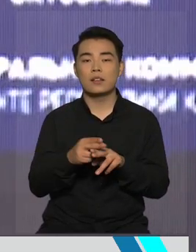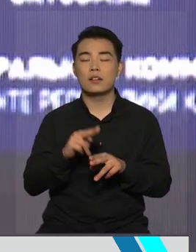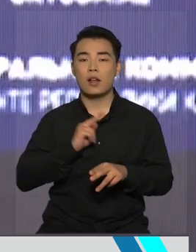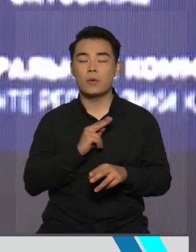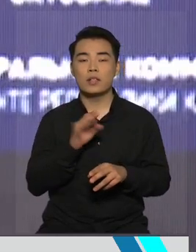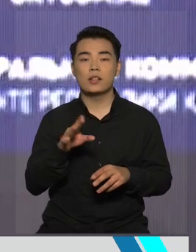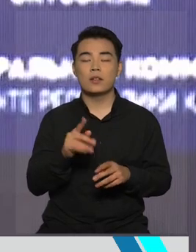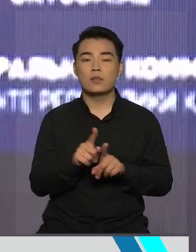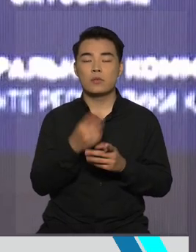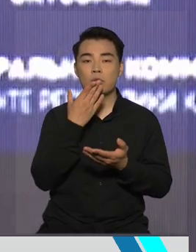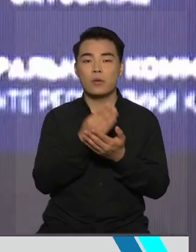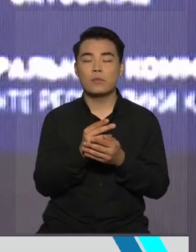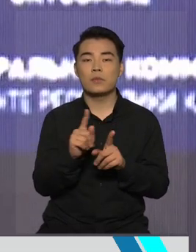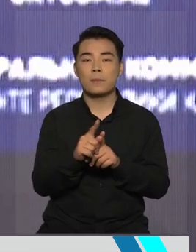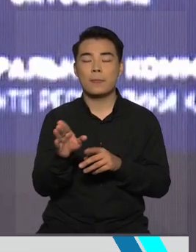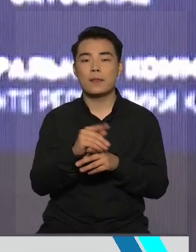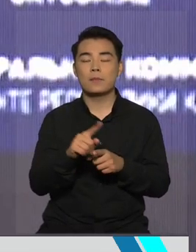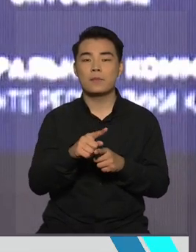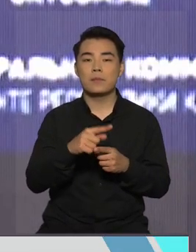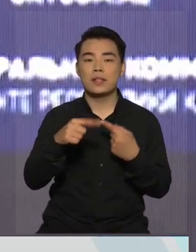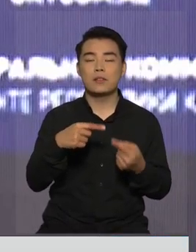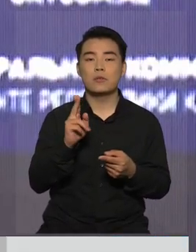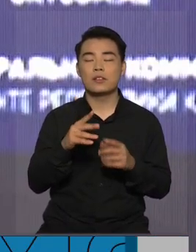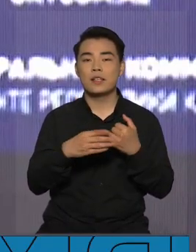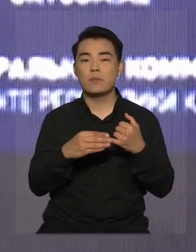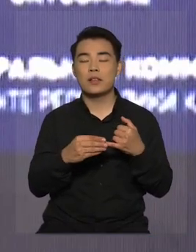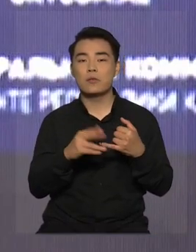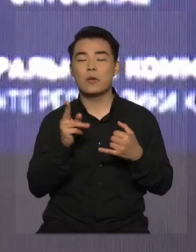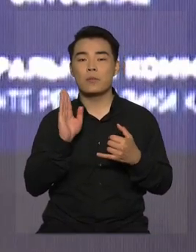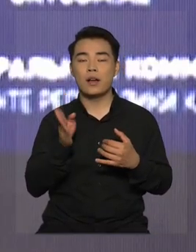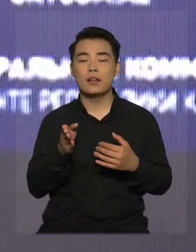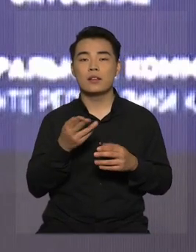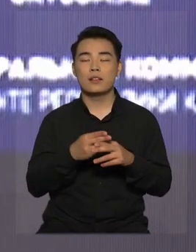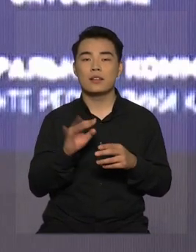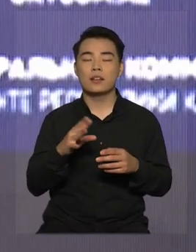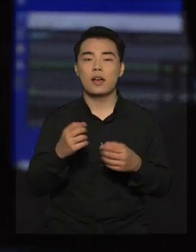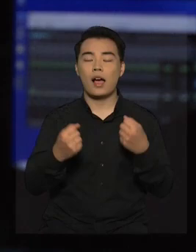Или же на праве собственности имеется недвижимое имущество, земельные участки и автотранспорт.